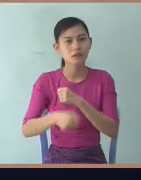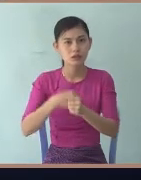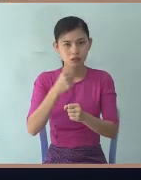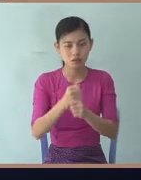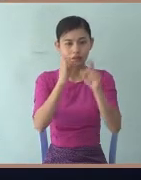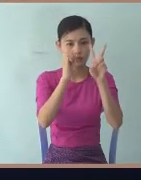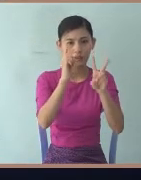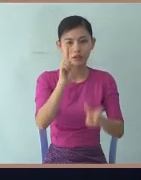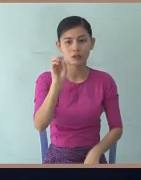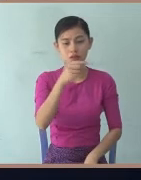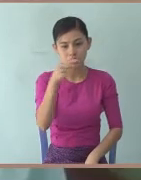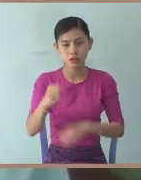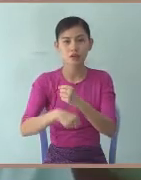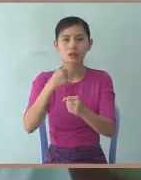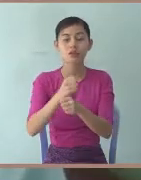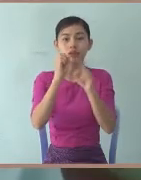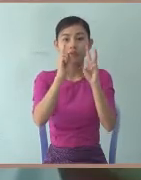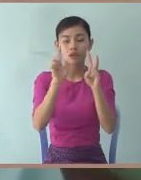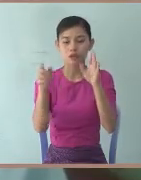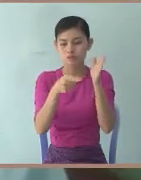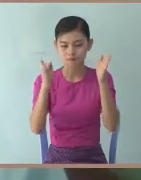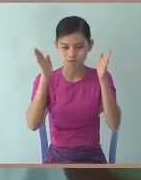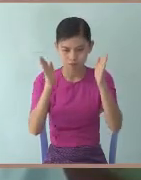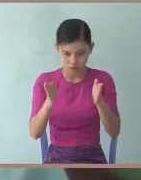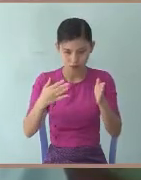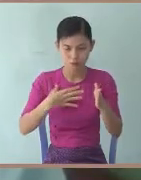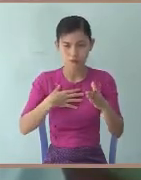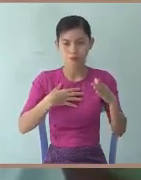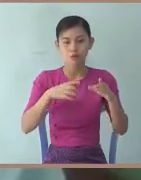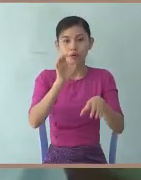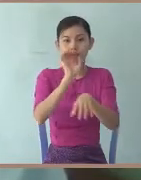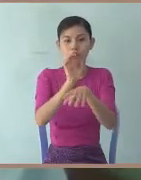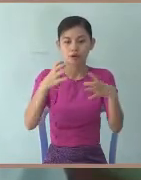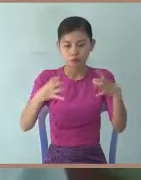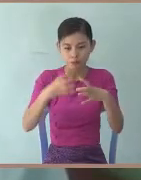ကျွန်တော်တို့2015ကာလအတွင်းမှာအစိုးရ